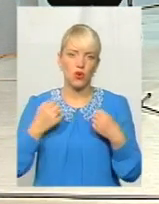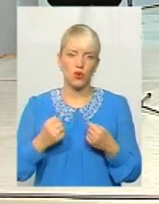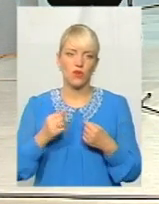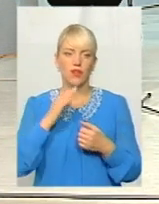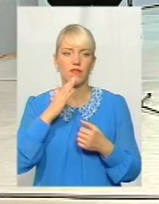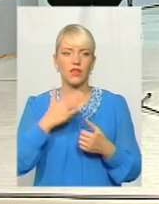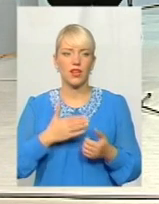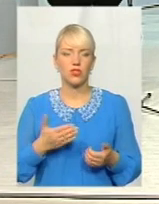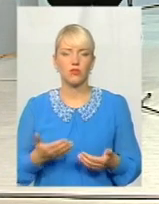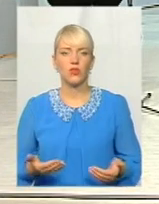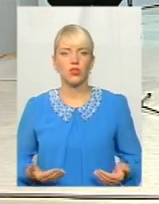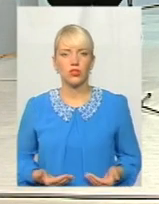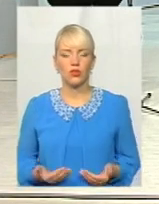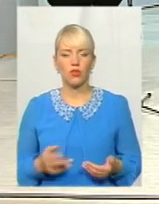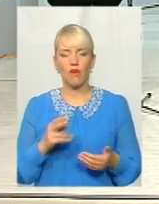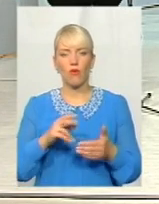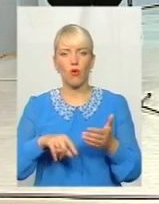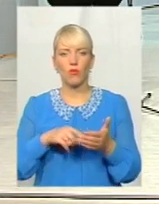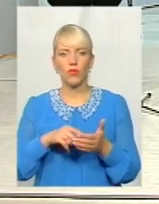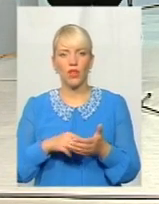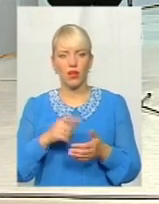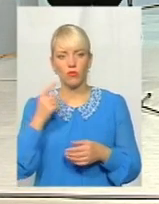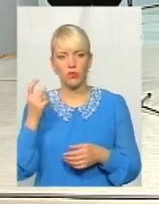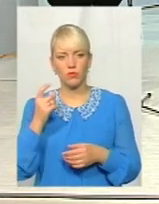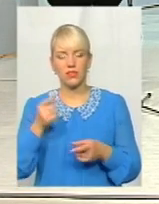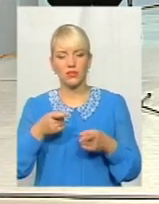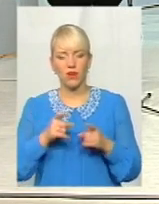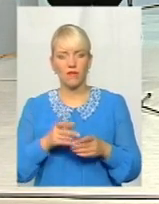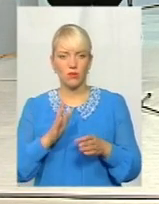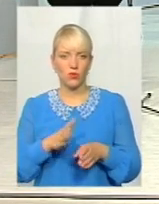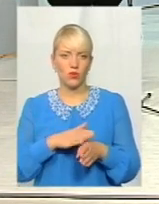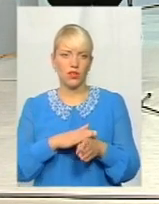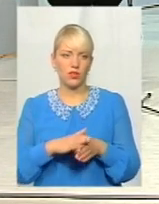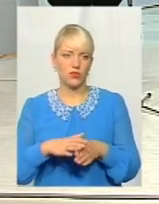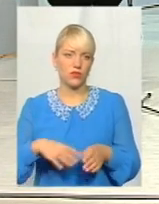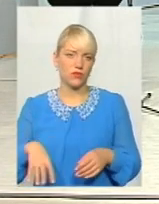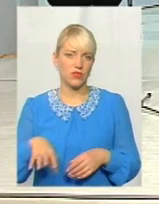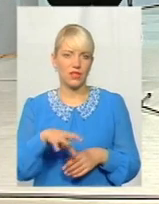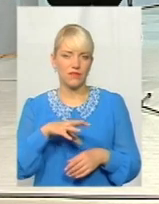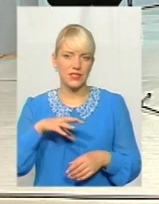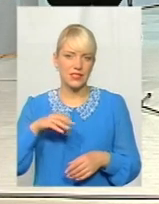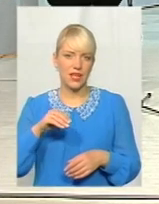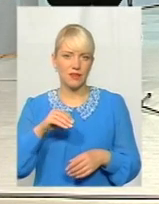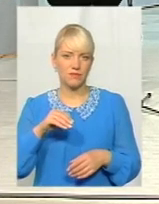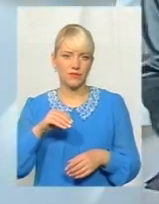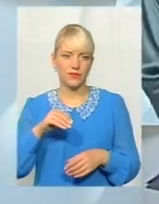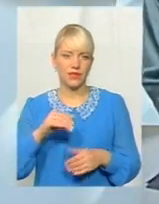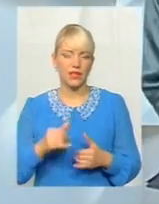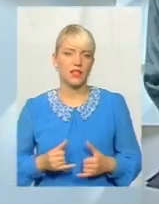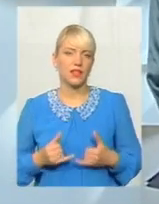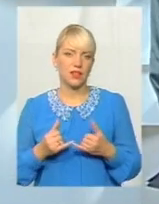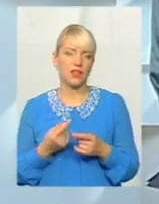нашому житлово-комунальному господарстві. І справді буде реалізовано воно все для того,